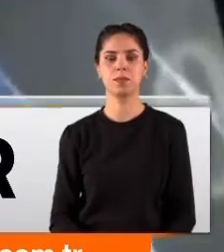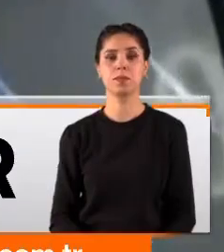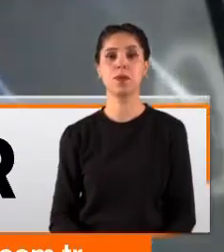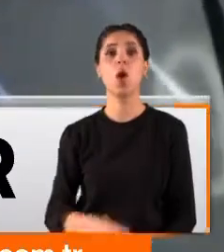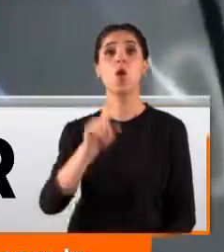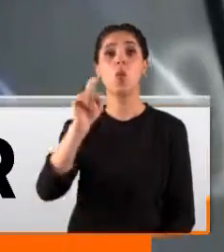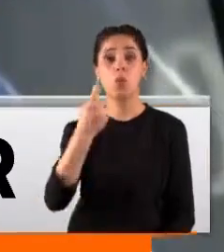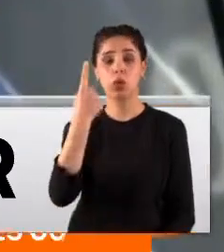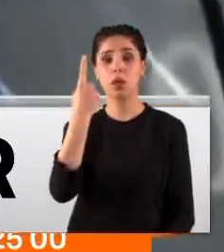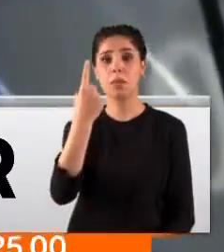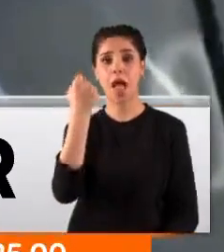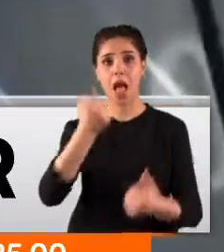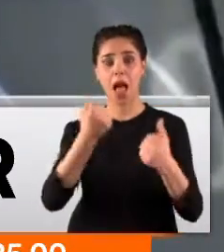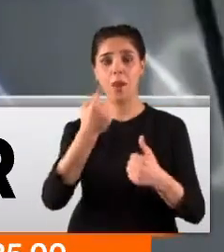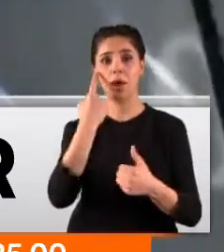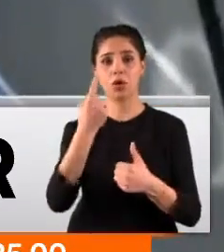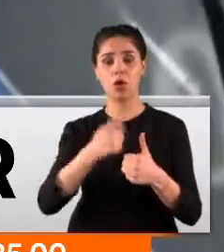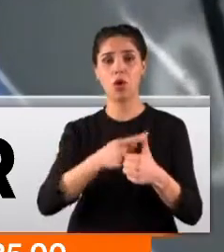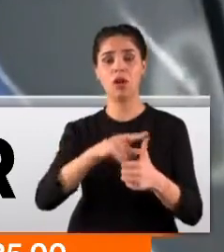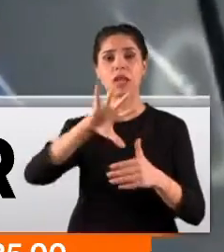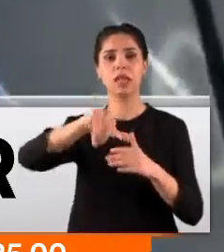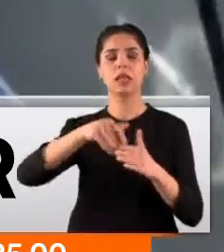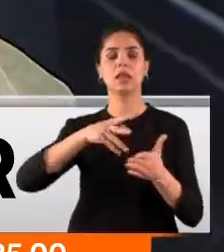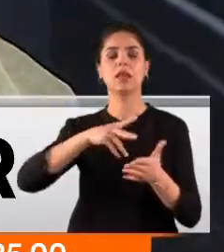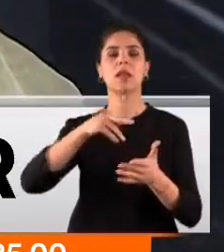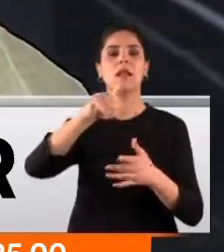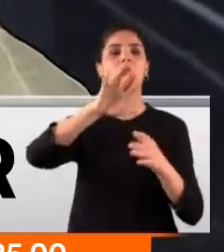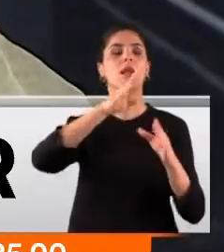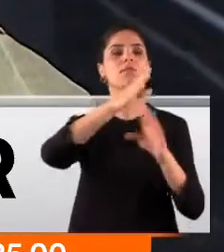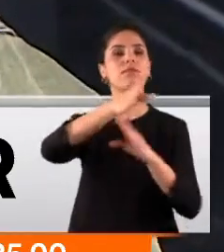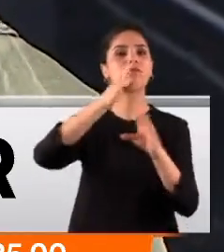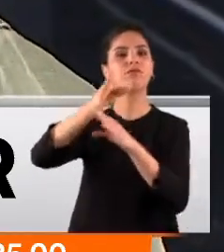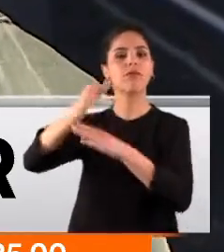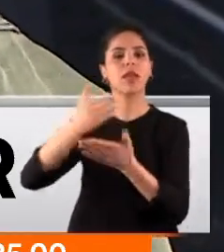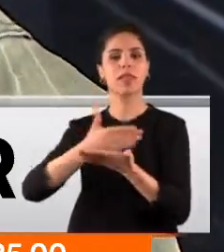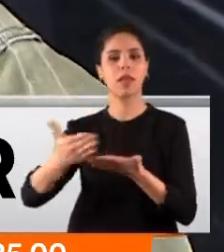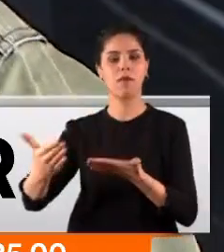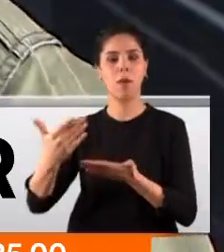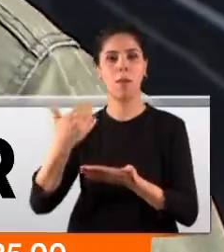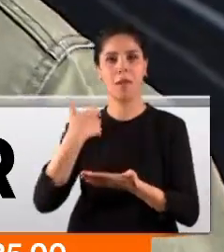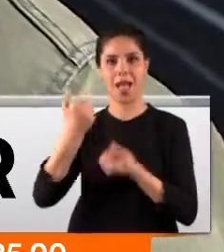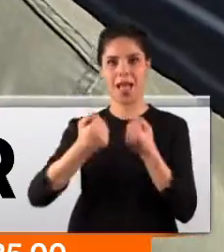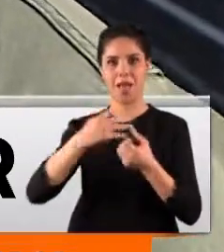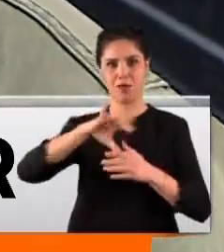Ancak bulunamayan o otomobille hırsızlar soygun serisine devam etti. Sizden çaldıkları arabalarla soyguna devam mı ediyorlar?